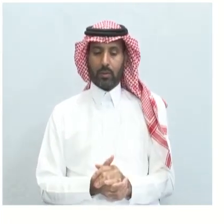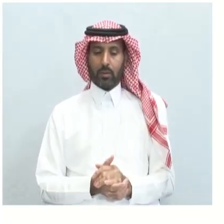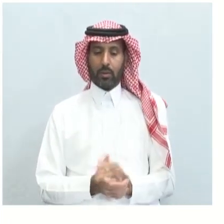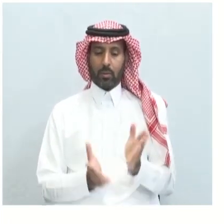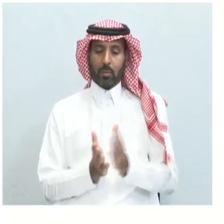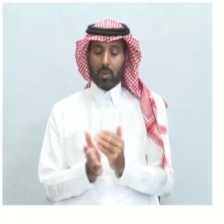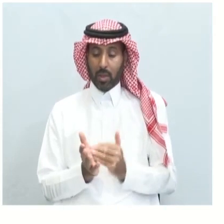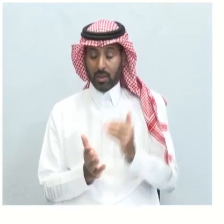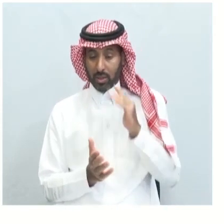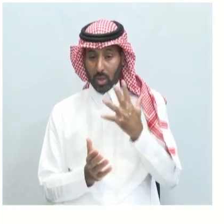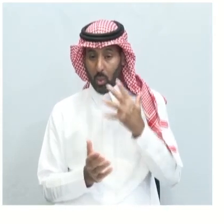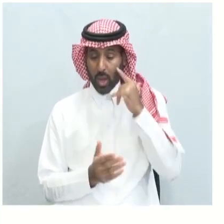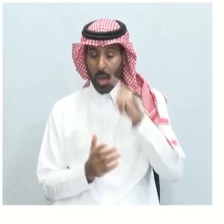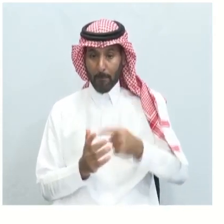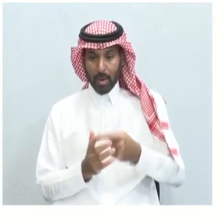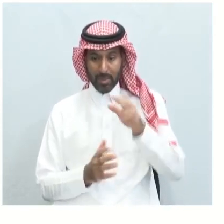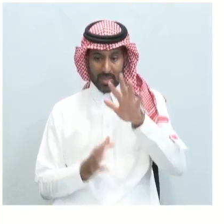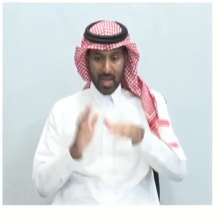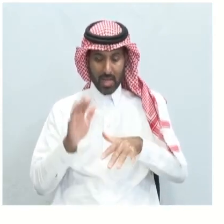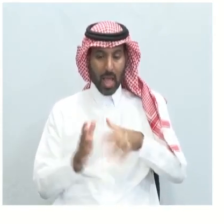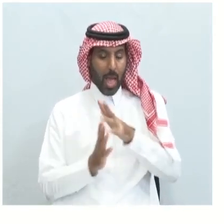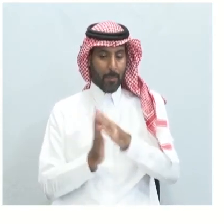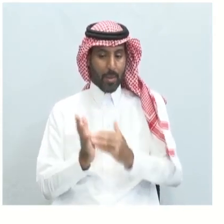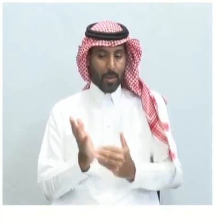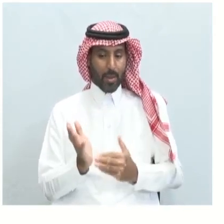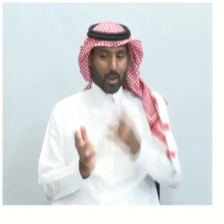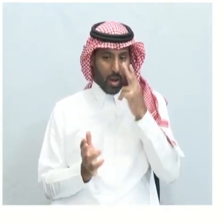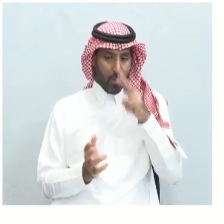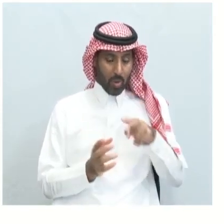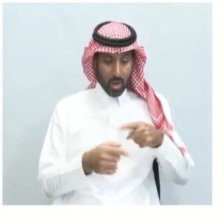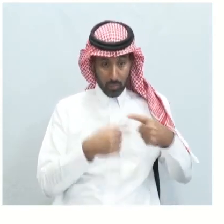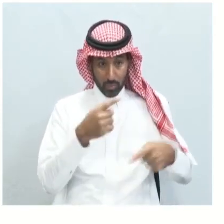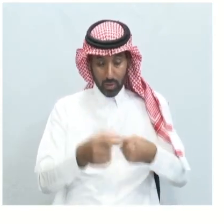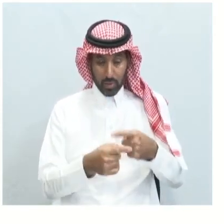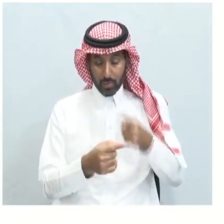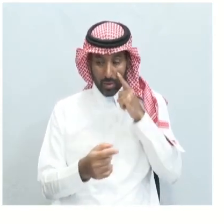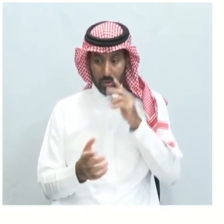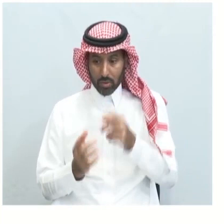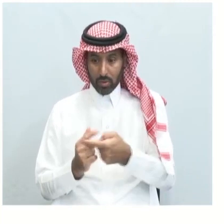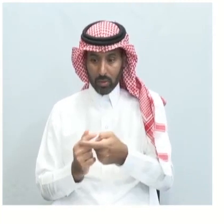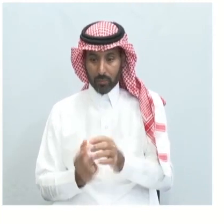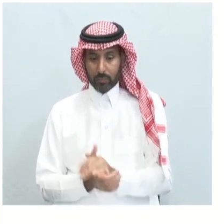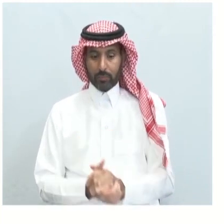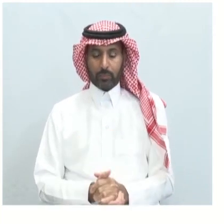ممارسات تطوير البرمجيات الامنه المراقبه المنتظمه للتهديدات